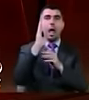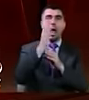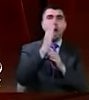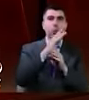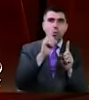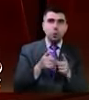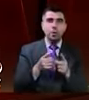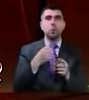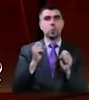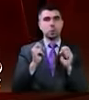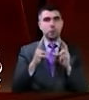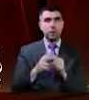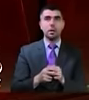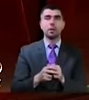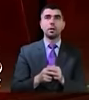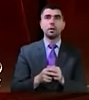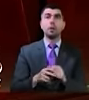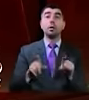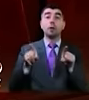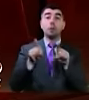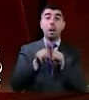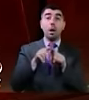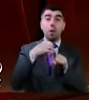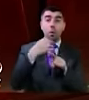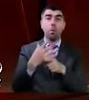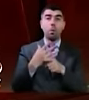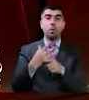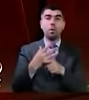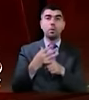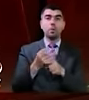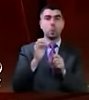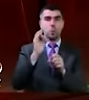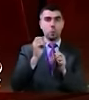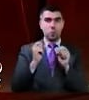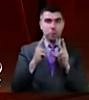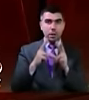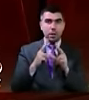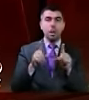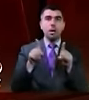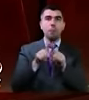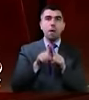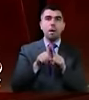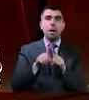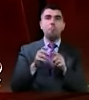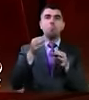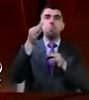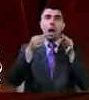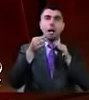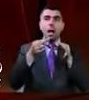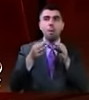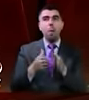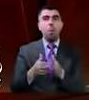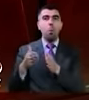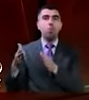أقسام الجرائم المالية، ولكن يمكن تكون غرف. نحن نفضل بالنسبة للمعطيات المتعلقة